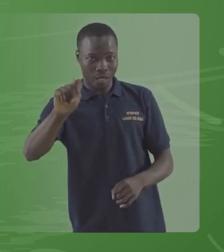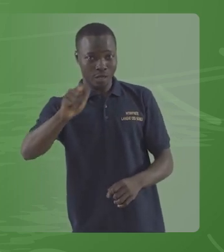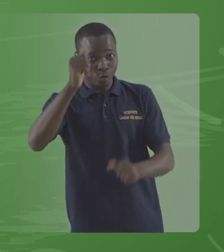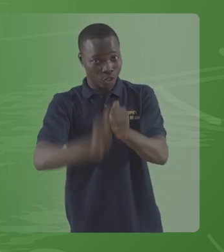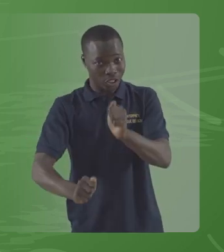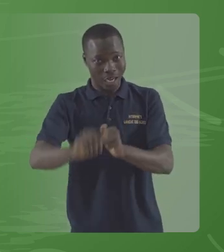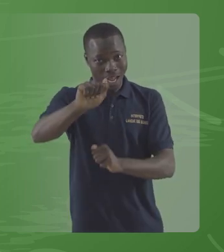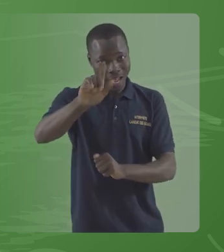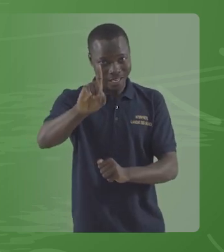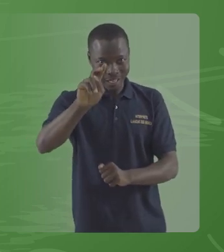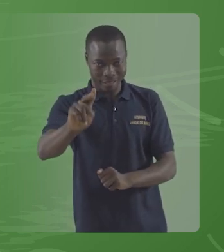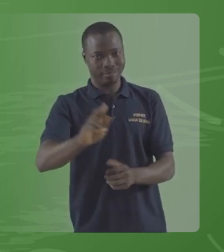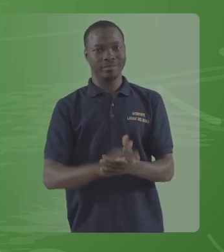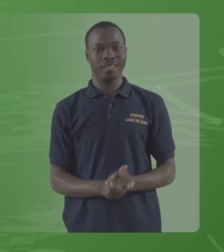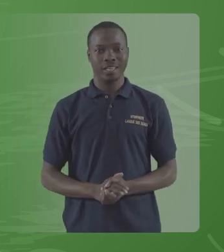chaque ADN